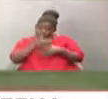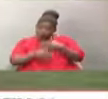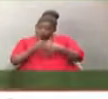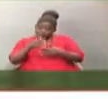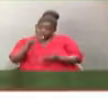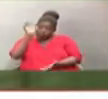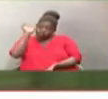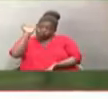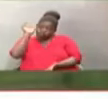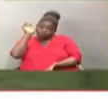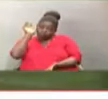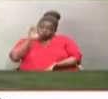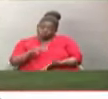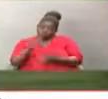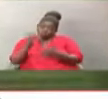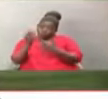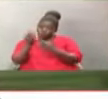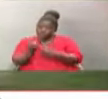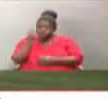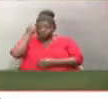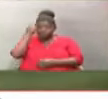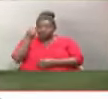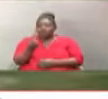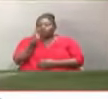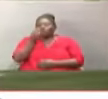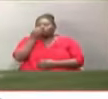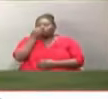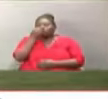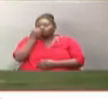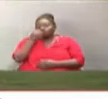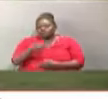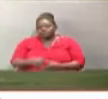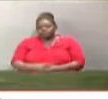ziyanise ziteeza ekyokulya.